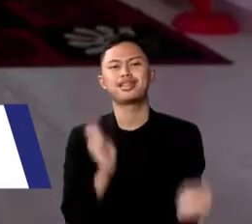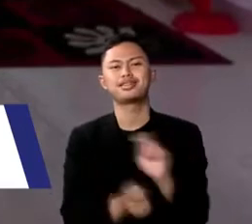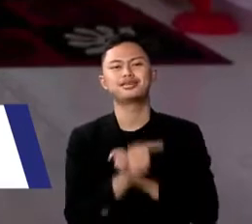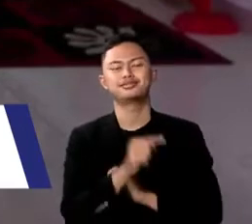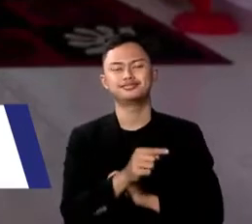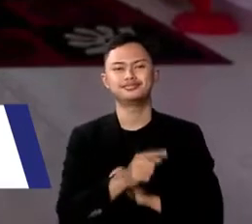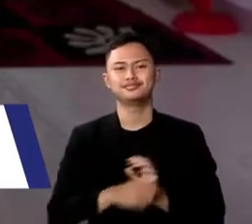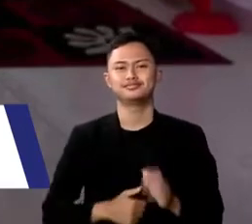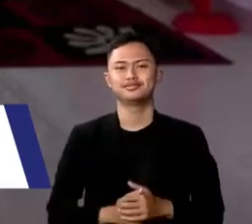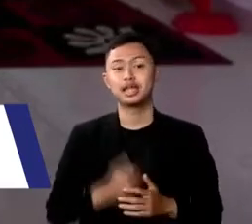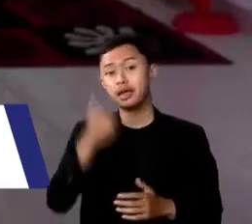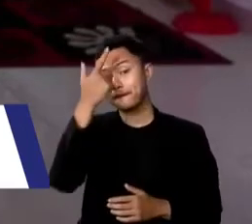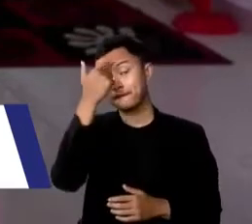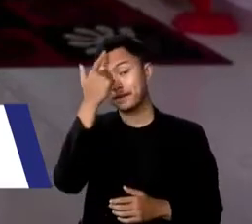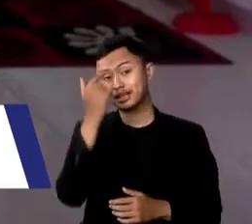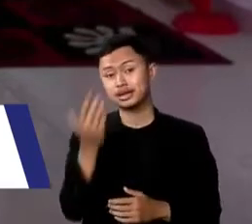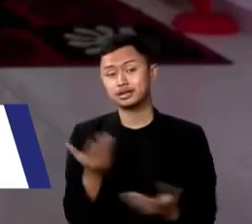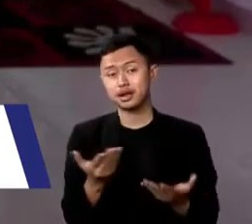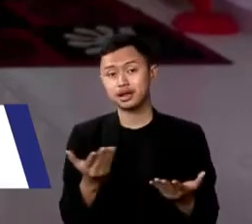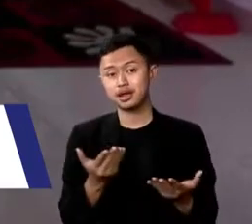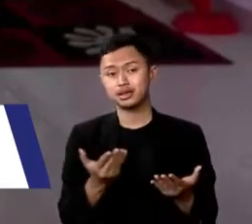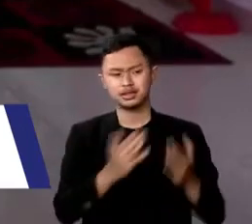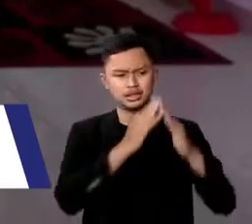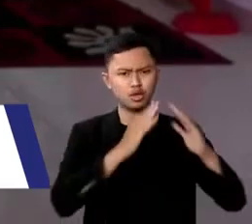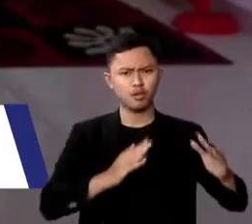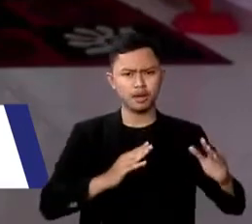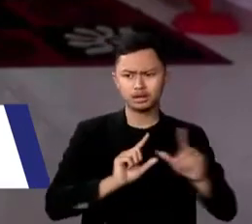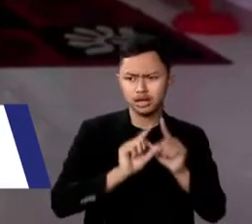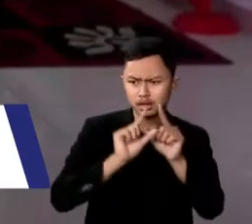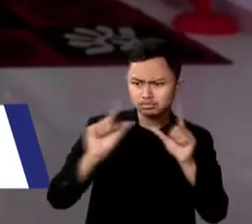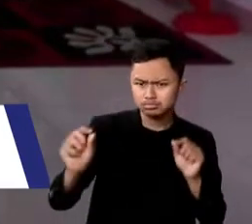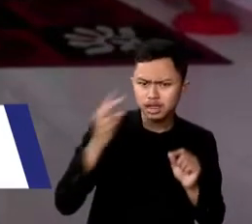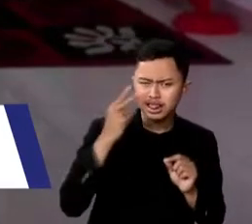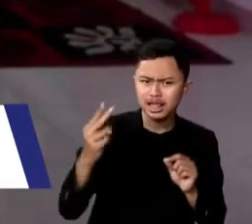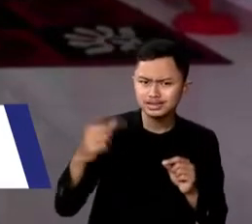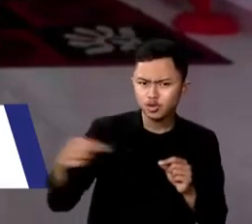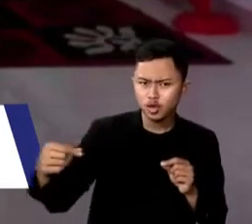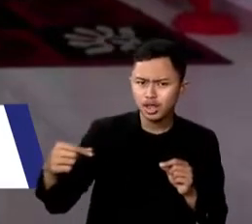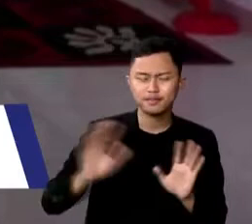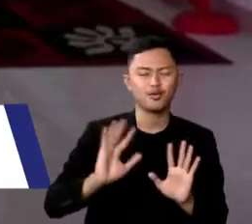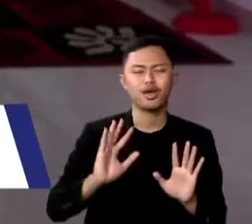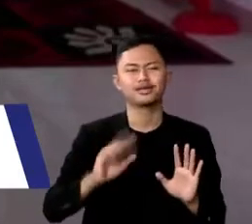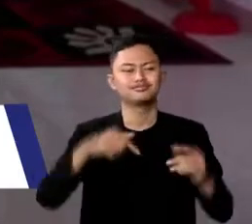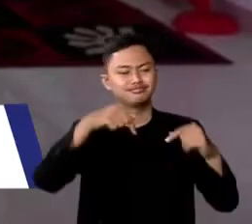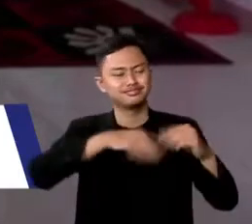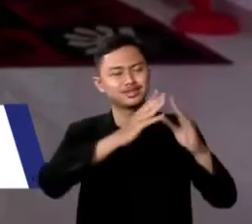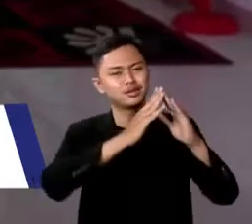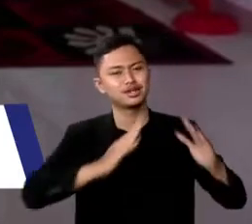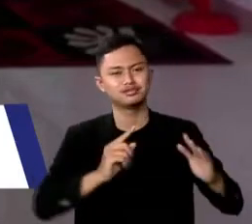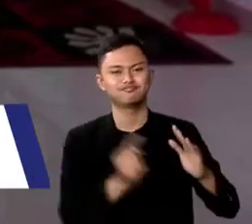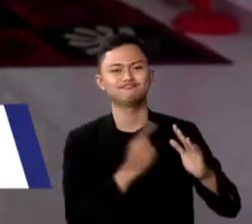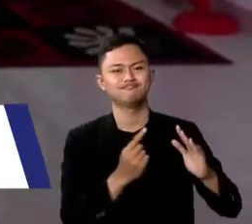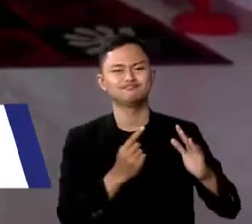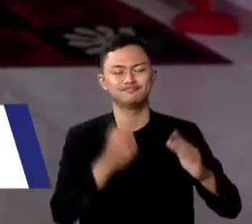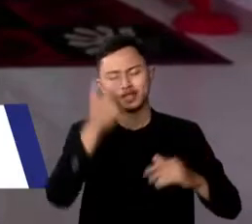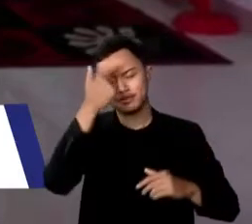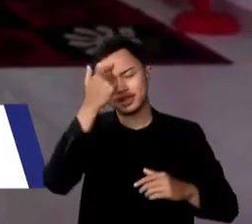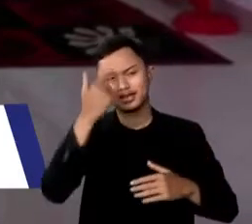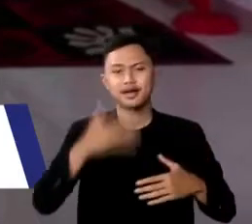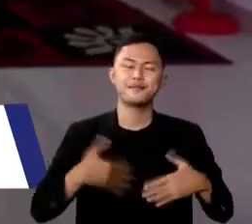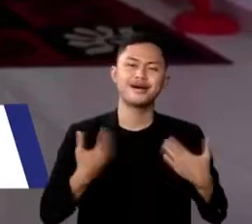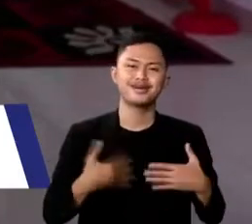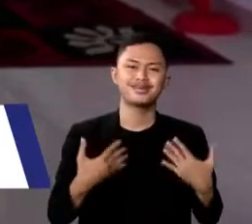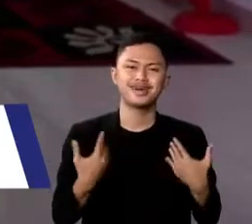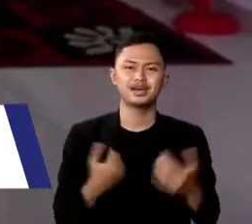dan belajarnya bukan belajar dari rumah menatap ke sekolah tapi belajar di rumah belajar dengan gembira